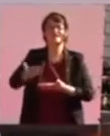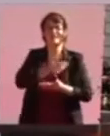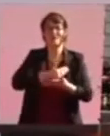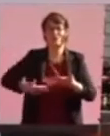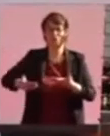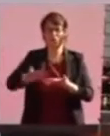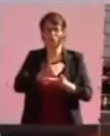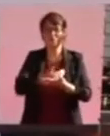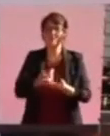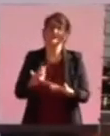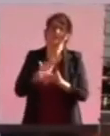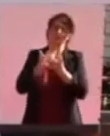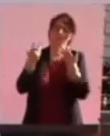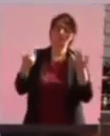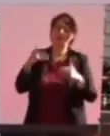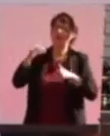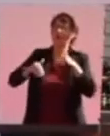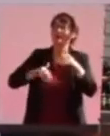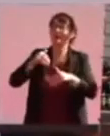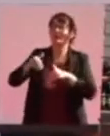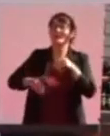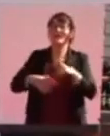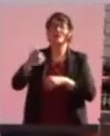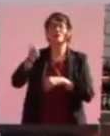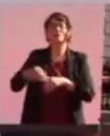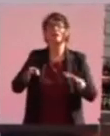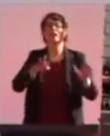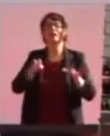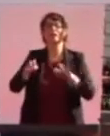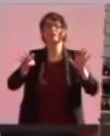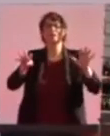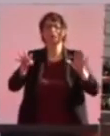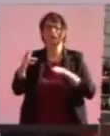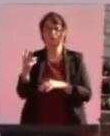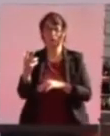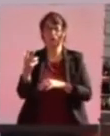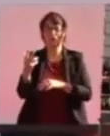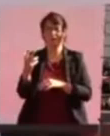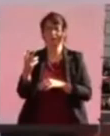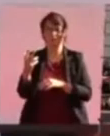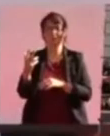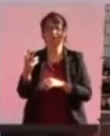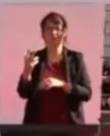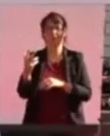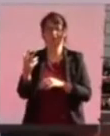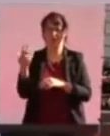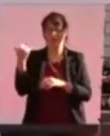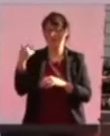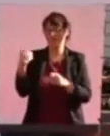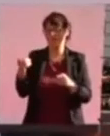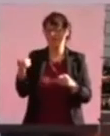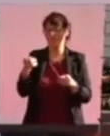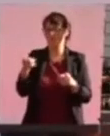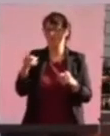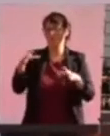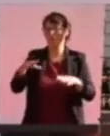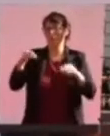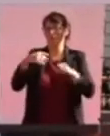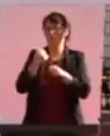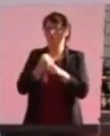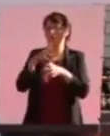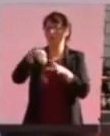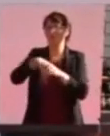referendum del 93 anno in cui cominciare a lavorare nei servizi di medicina del lavoro delle altre ha